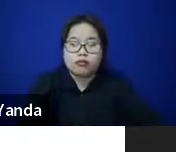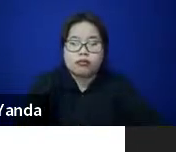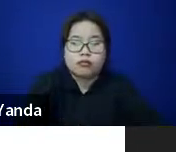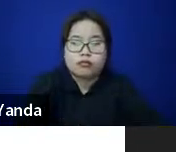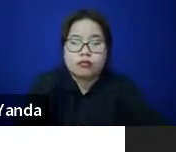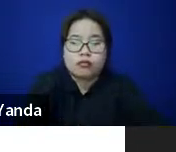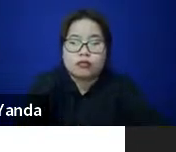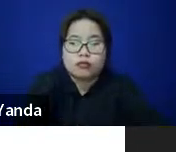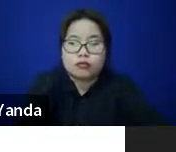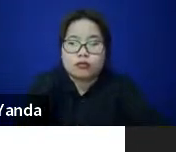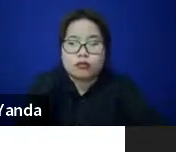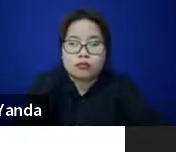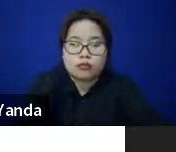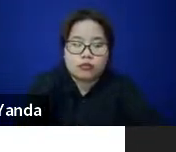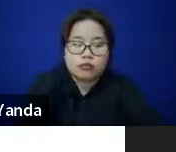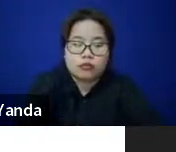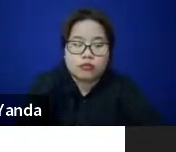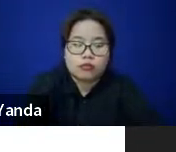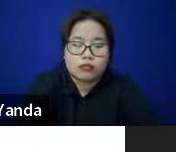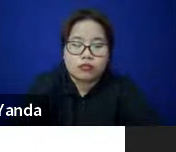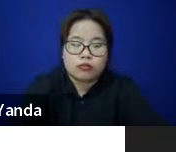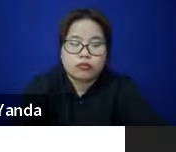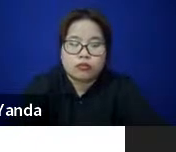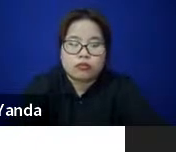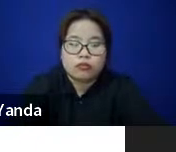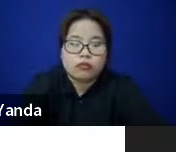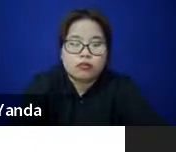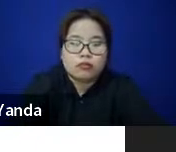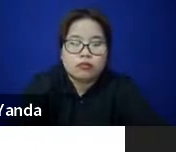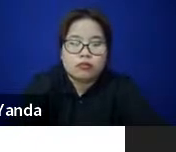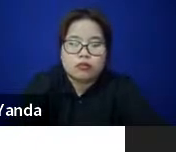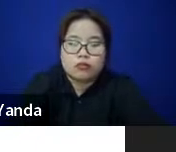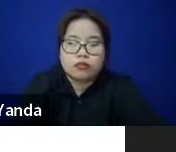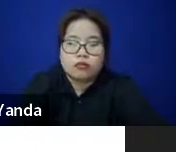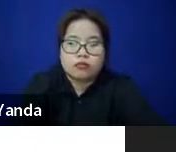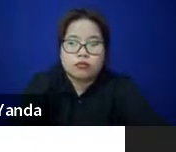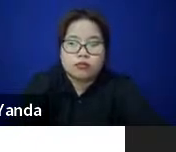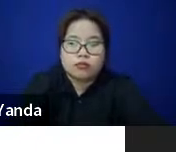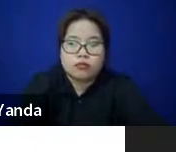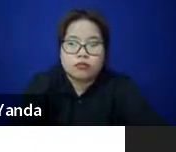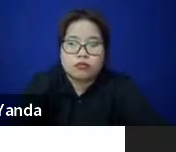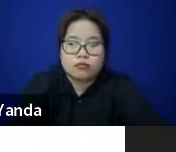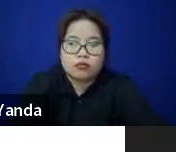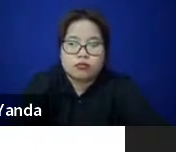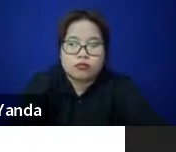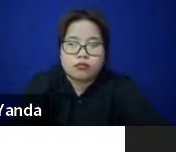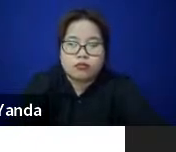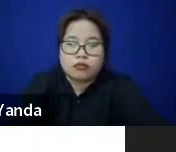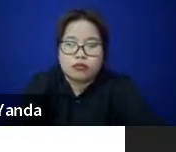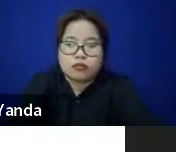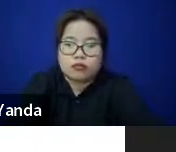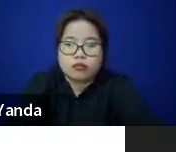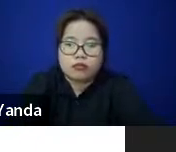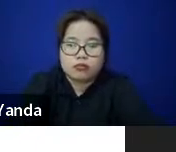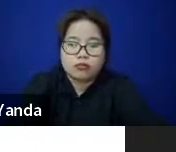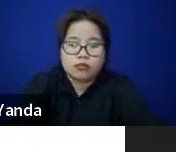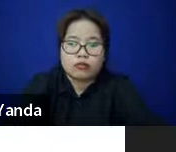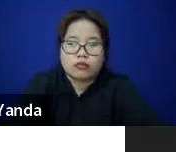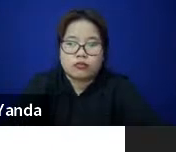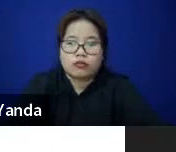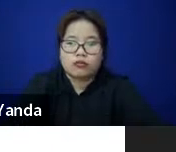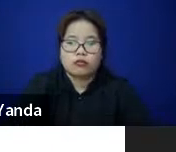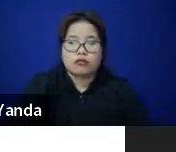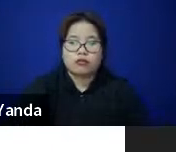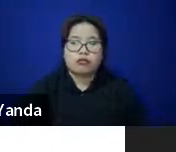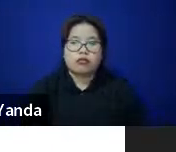nasional itu juga membingungkan bagi rekan-rekan di level provinsi dan kabupaten kota tentang apa saja yang